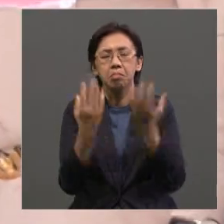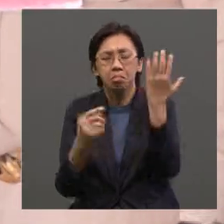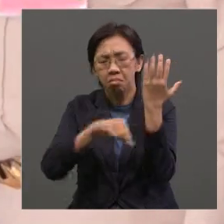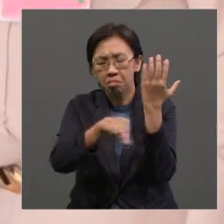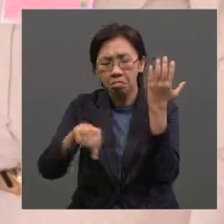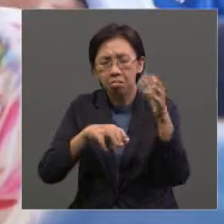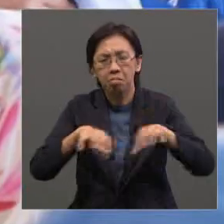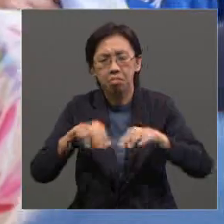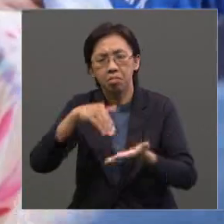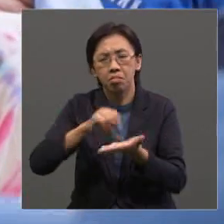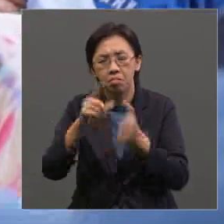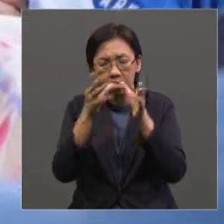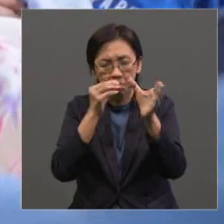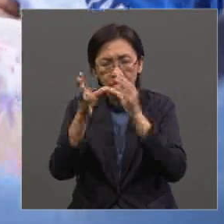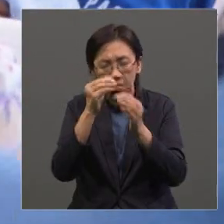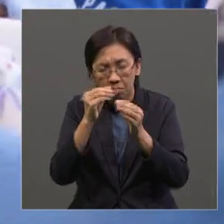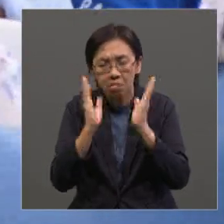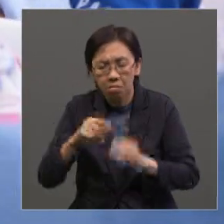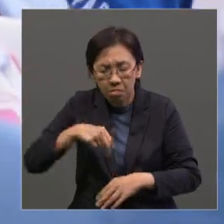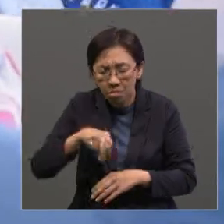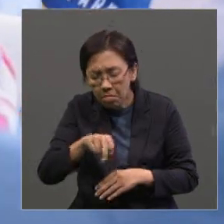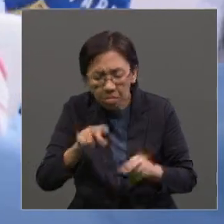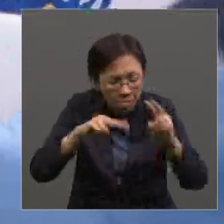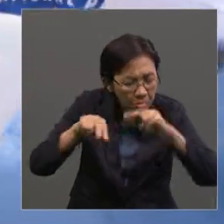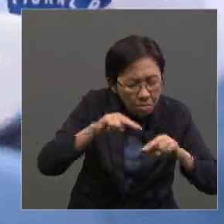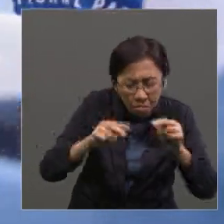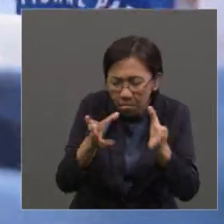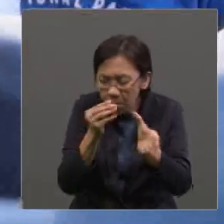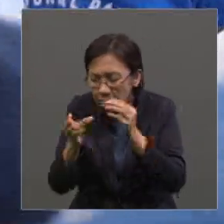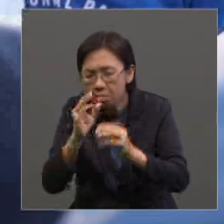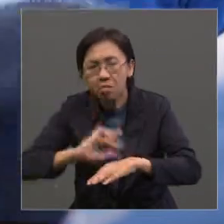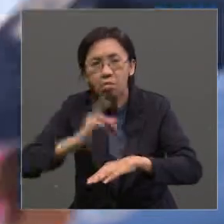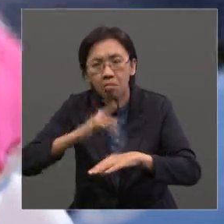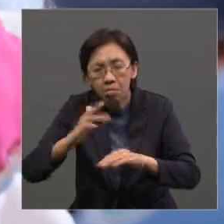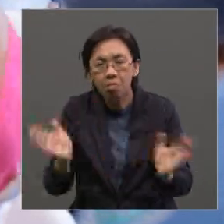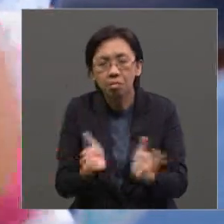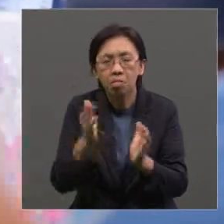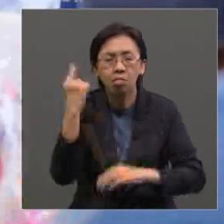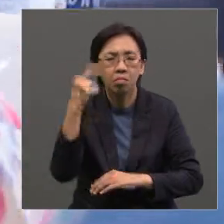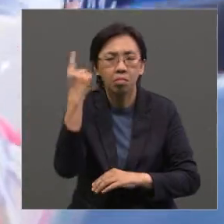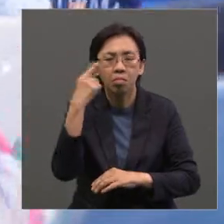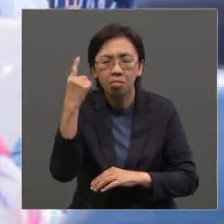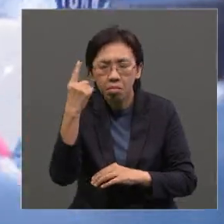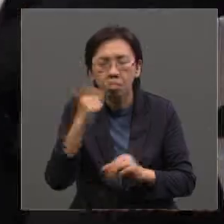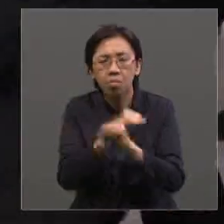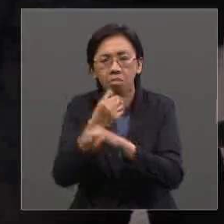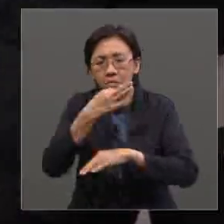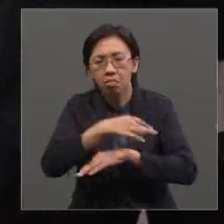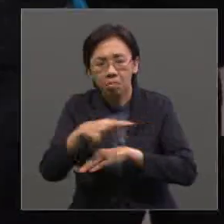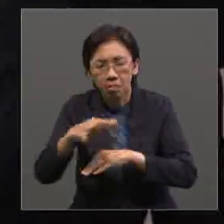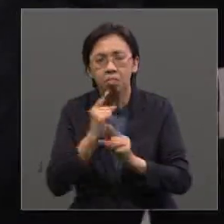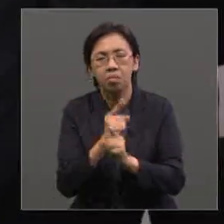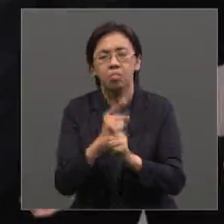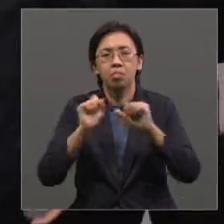จัดขึ้นเพื่อเป็นศูนย์เรียนรู้และเส้นทางเดินศึกษาธรรมชาติเพื่อการอนุรักษ์และสนับสนุนการท่องเที่ยวเชิงอนุรักษ์ตามมติคร